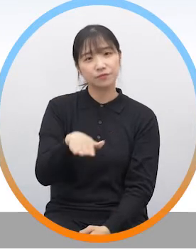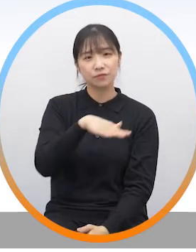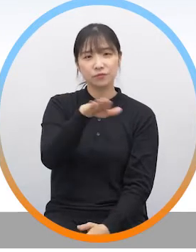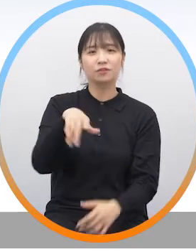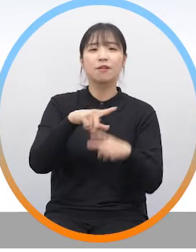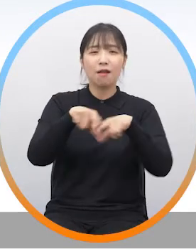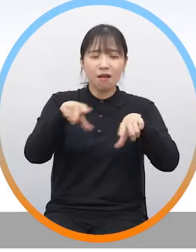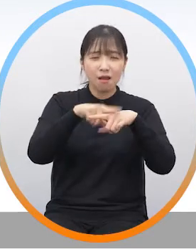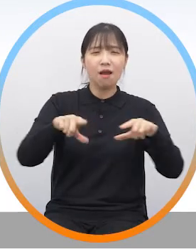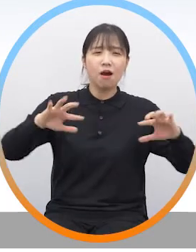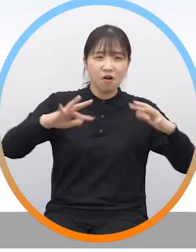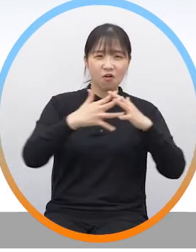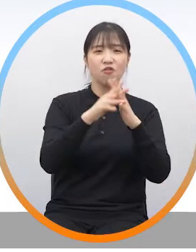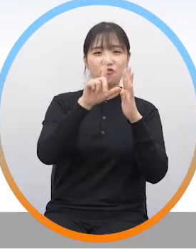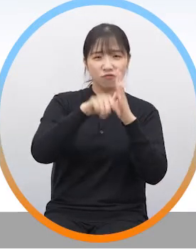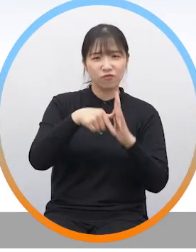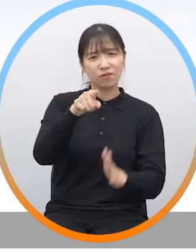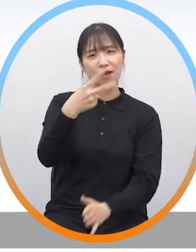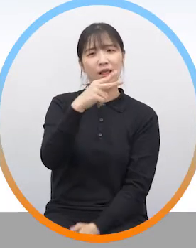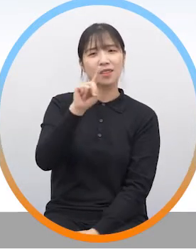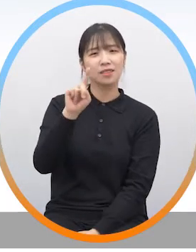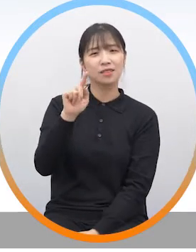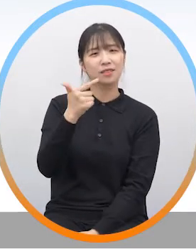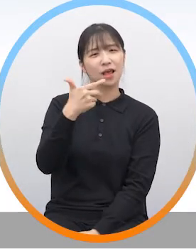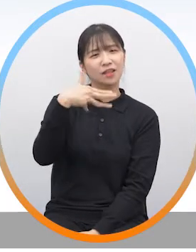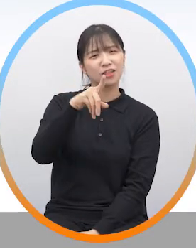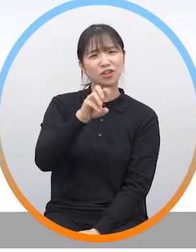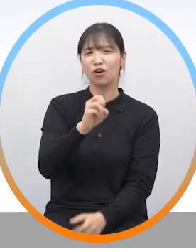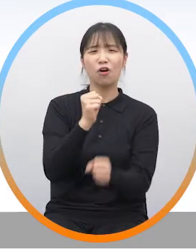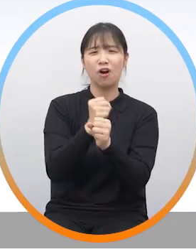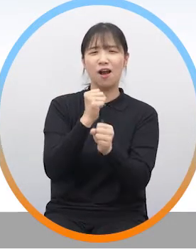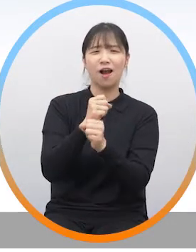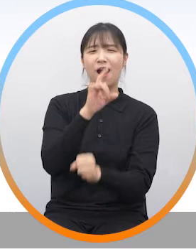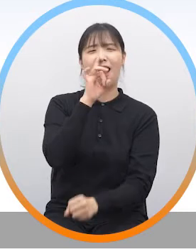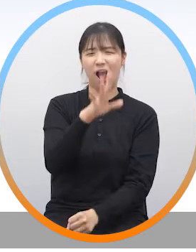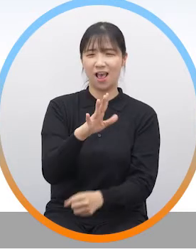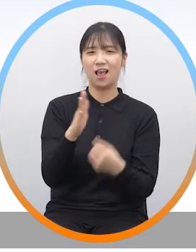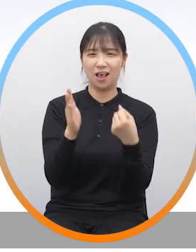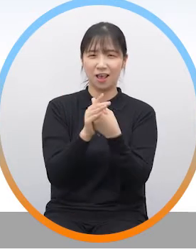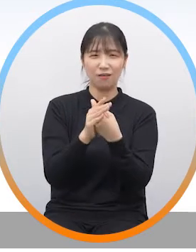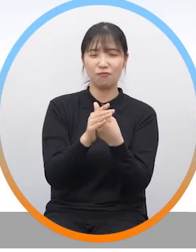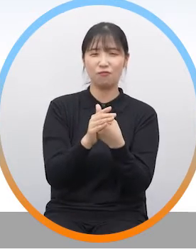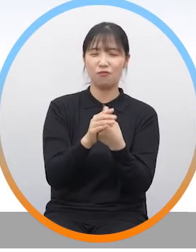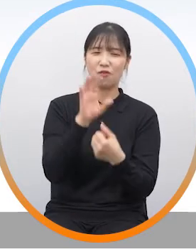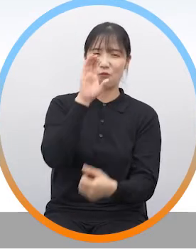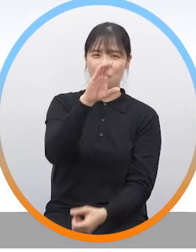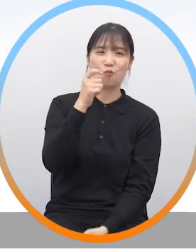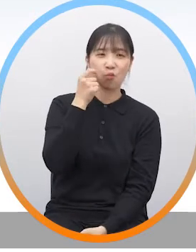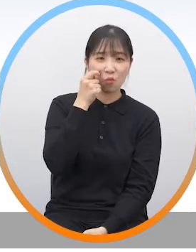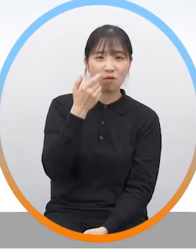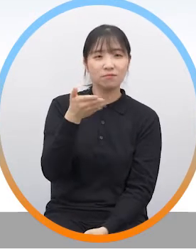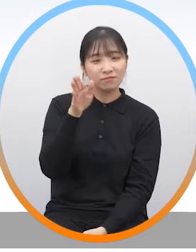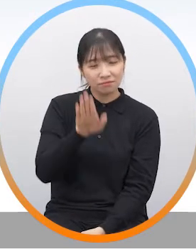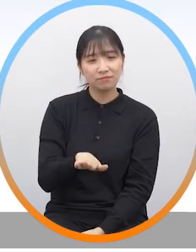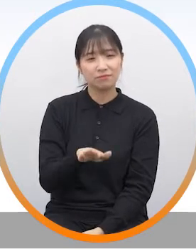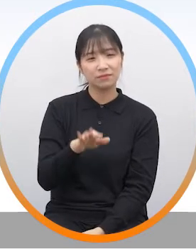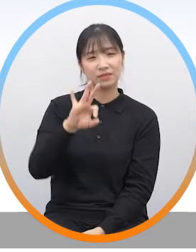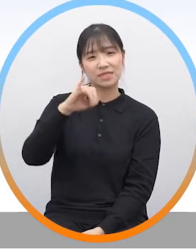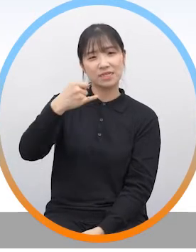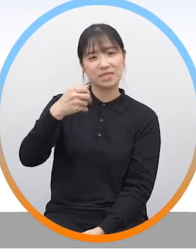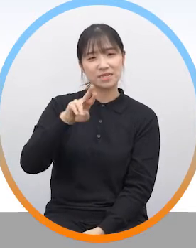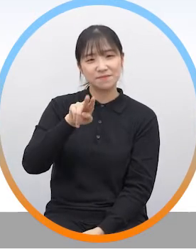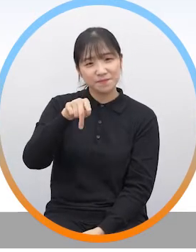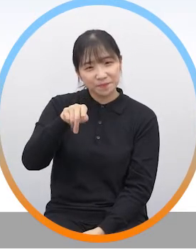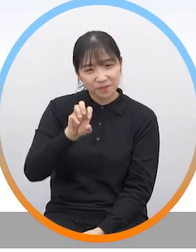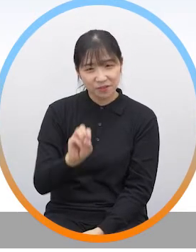민간 건축에는 이렇게 단청을 못하게 되어 있기 때문에 이제 못 쓰는데 우리가 이제 뭐